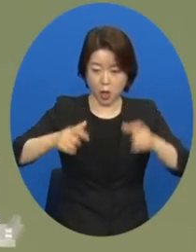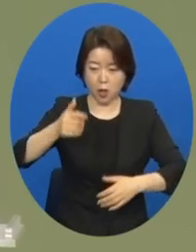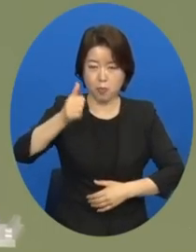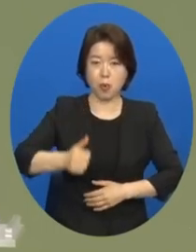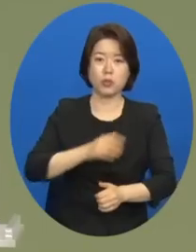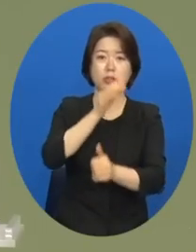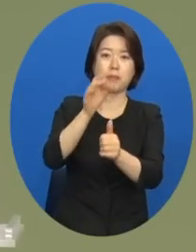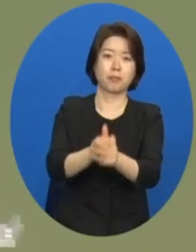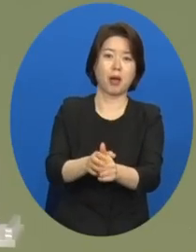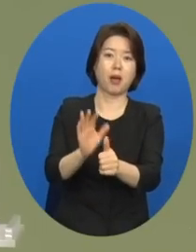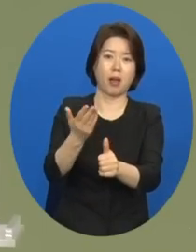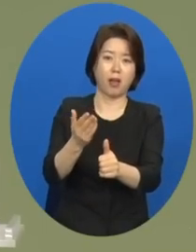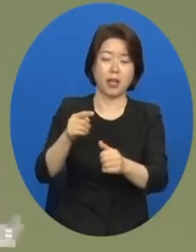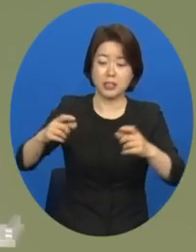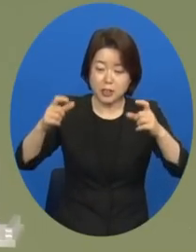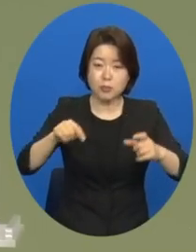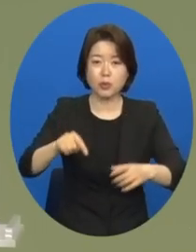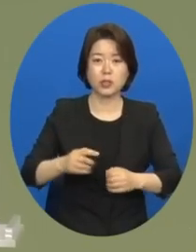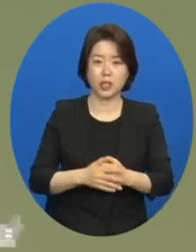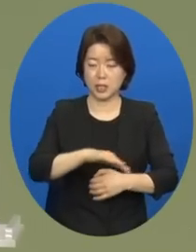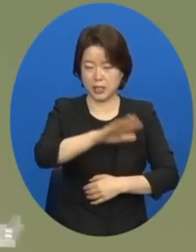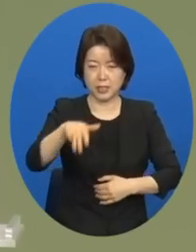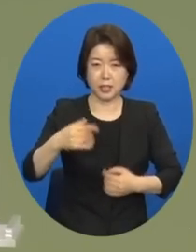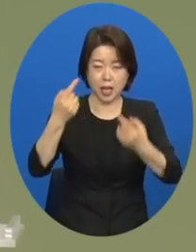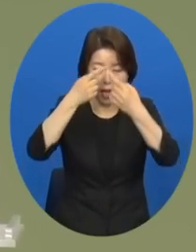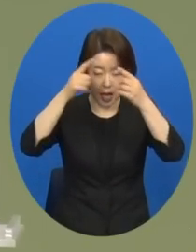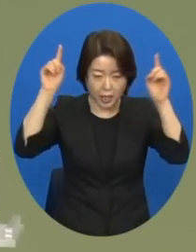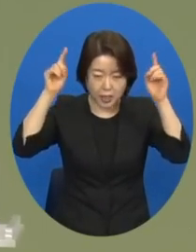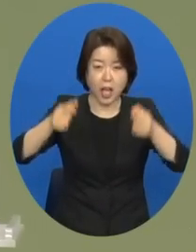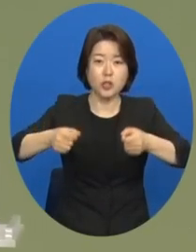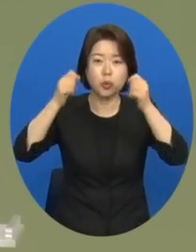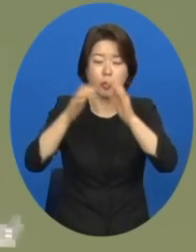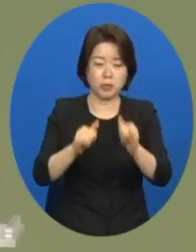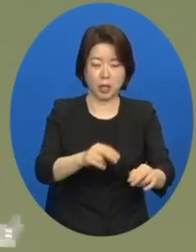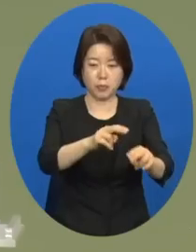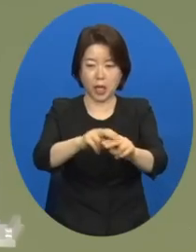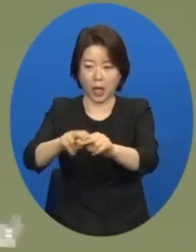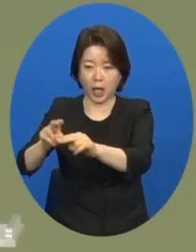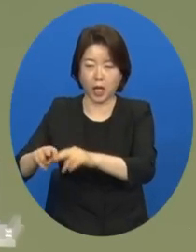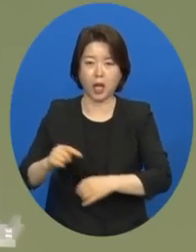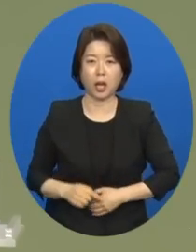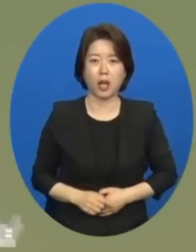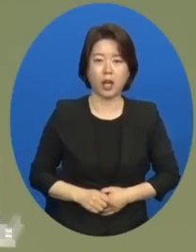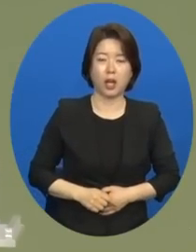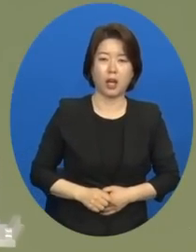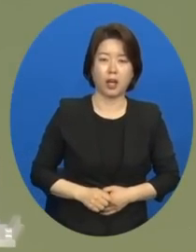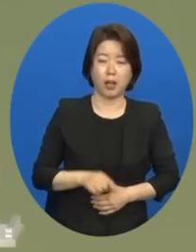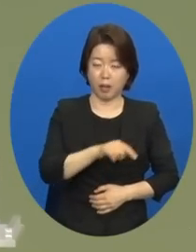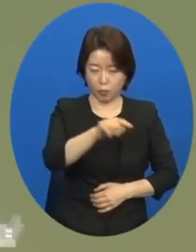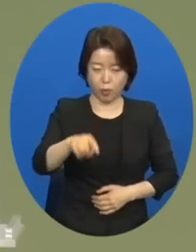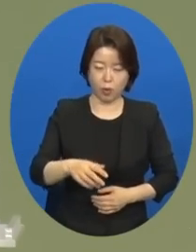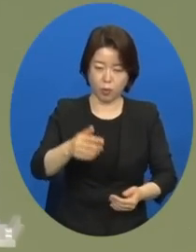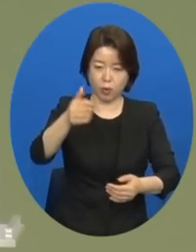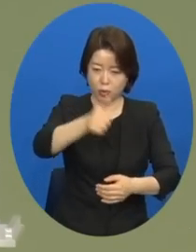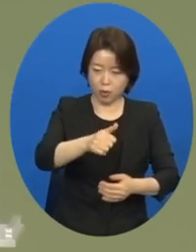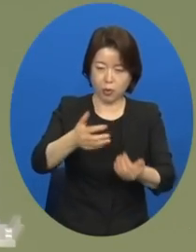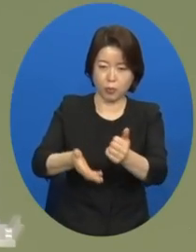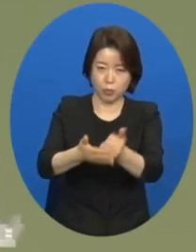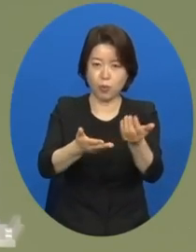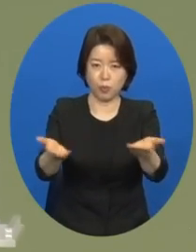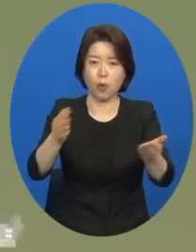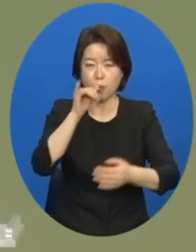그 목장에는 다 대학 나온 사람들이 앉아 있고 그러니까 우리는 이렇게 기다리면